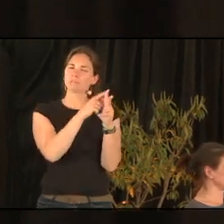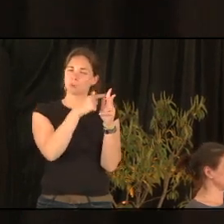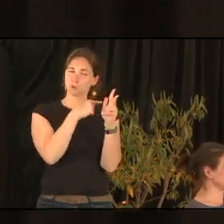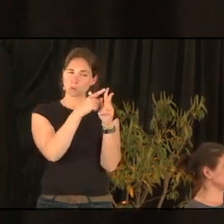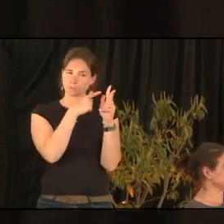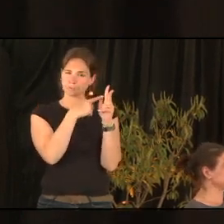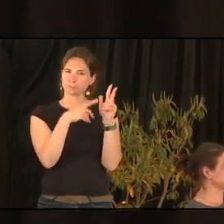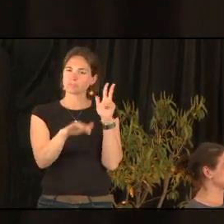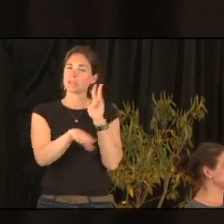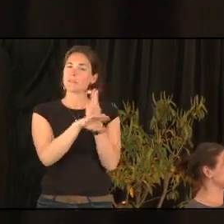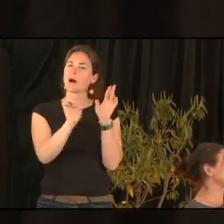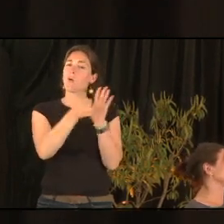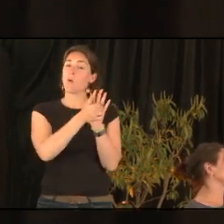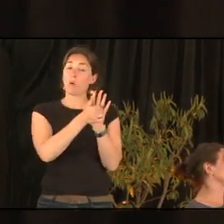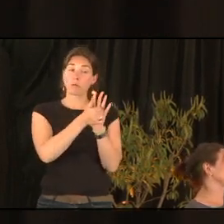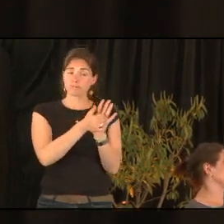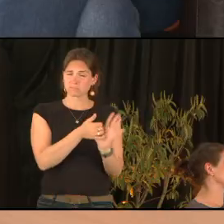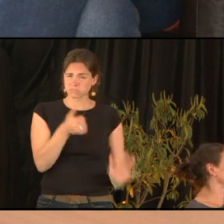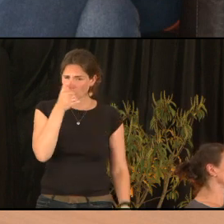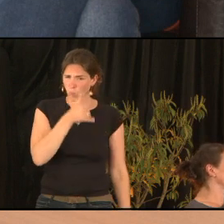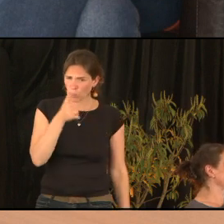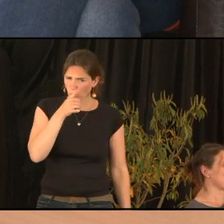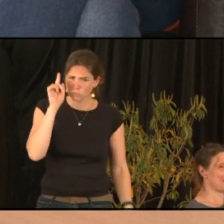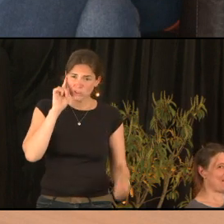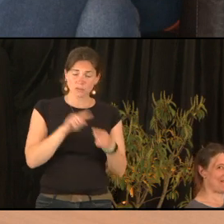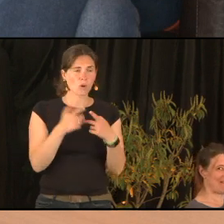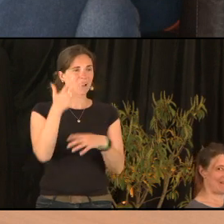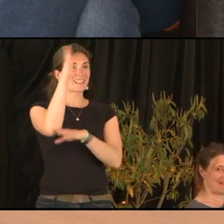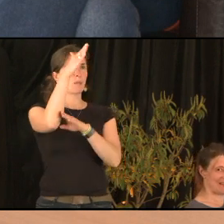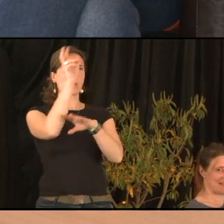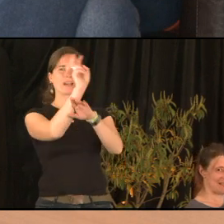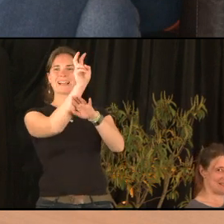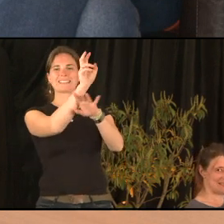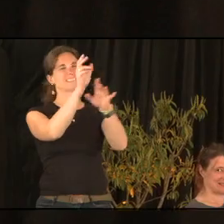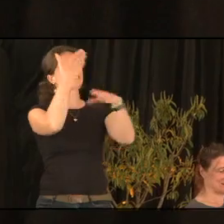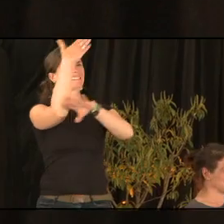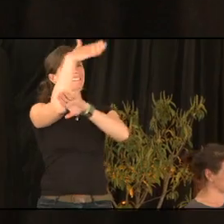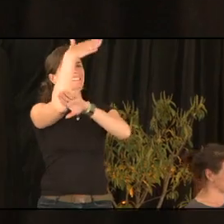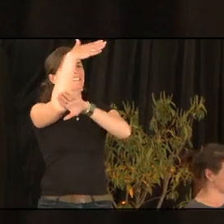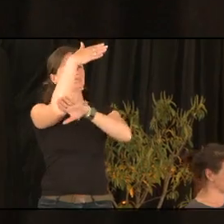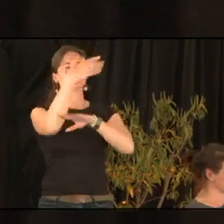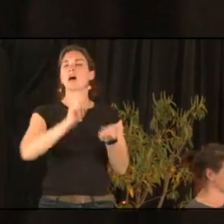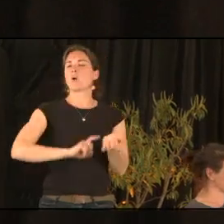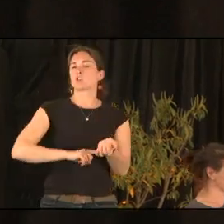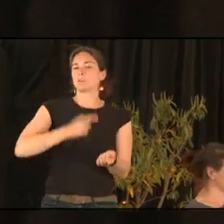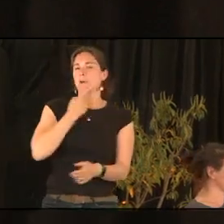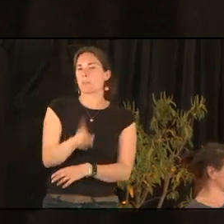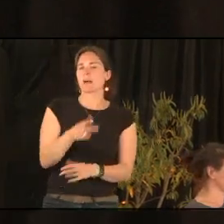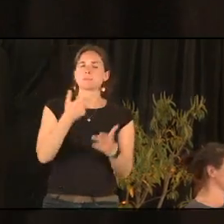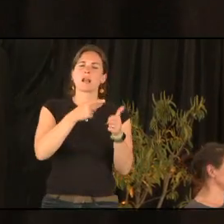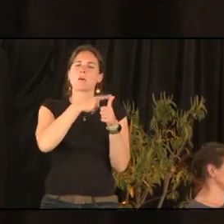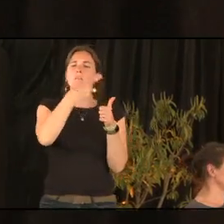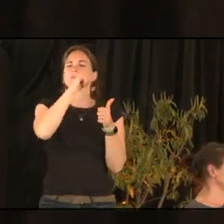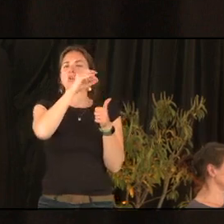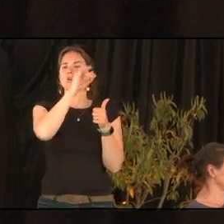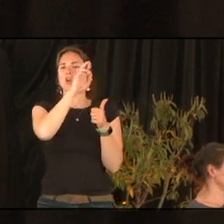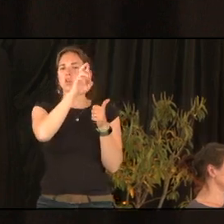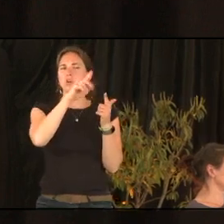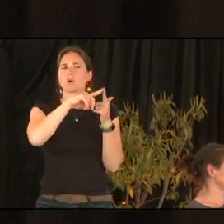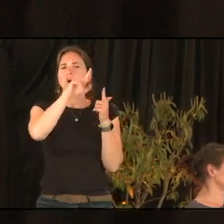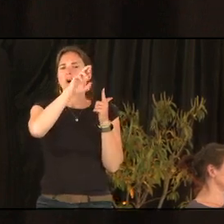Non, il y a les deux, je crois. Alors, on est quand même maître à bord au départ. Donc, bien sûr, toutes les images qui sont liées au paysage et cette porosité entre